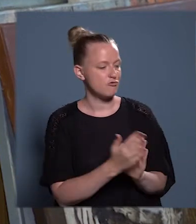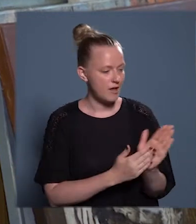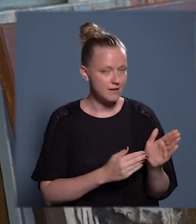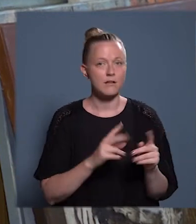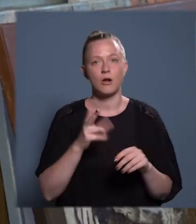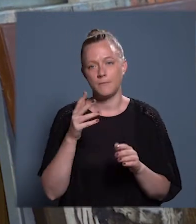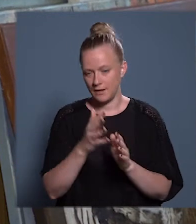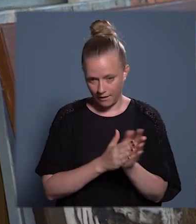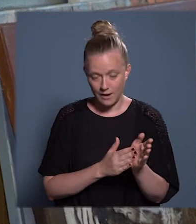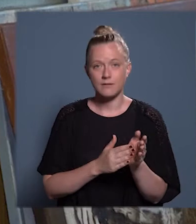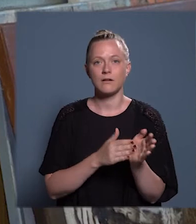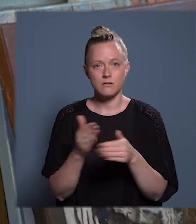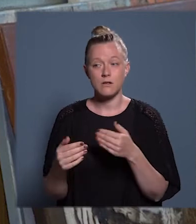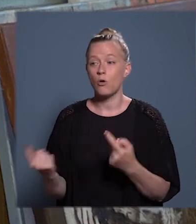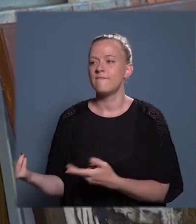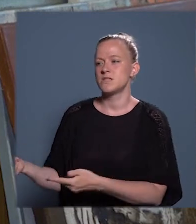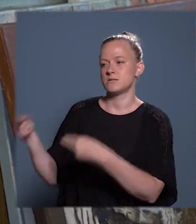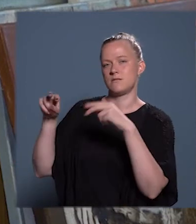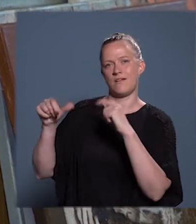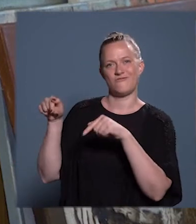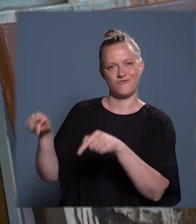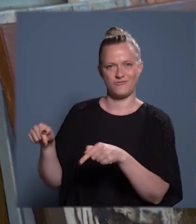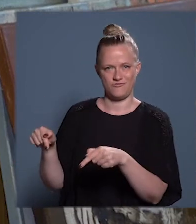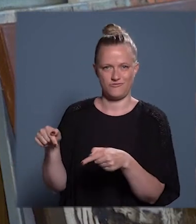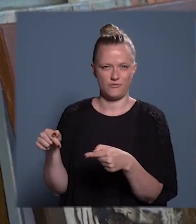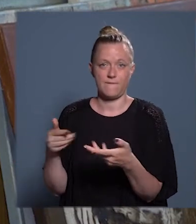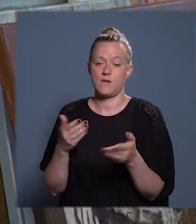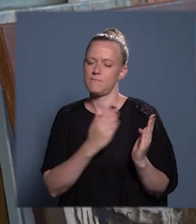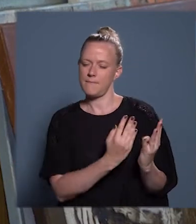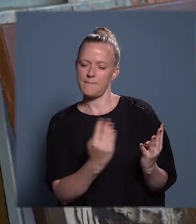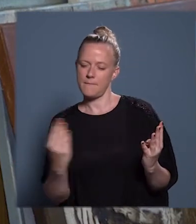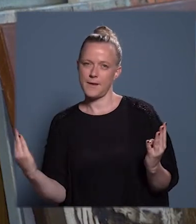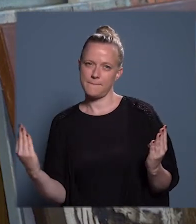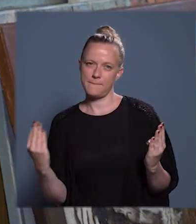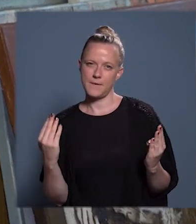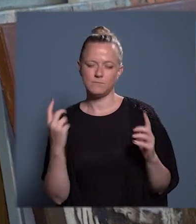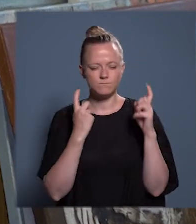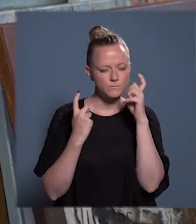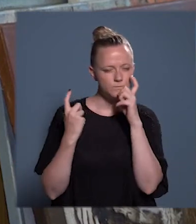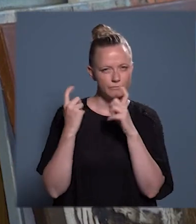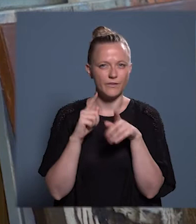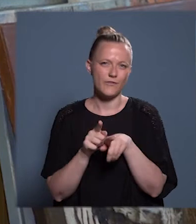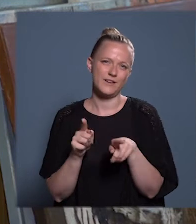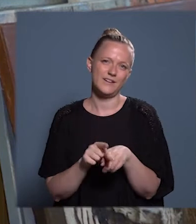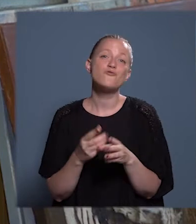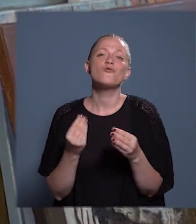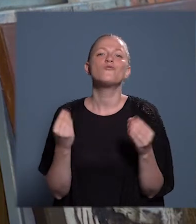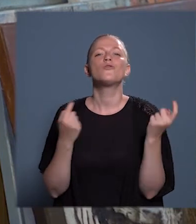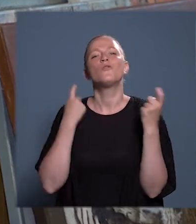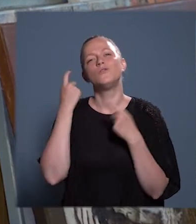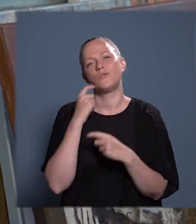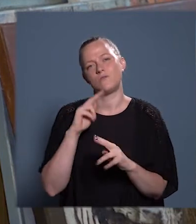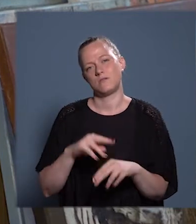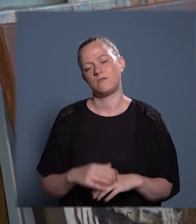is, és akkor újra előveszem, vagy kirakom egymás mellé, vagy szóval, hogy sokat gondolkozom rajta.